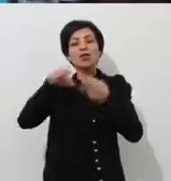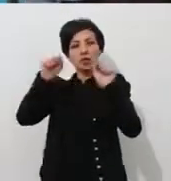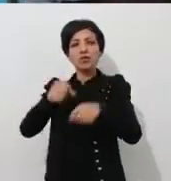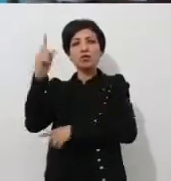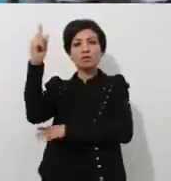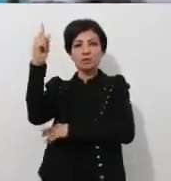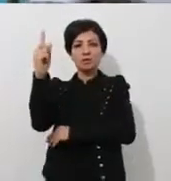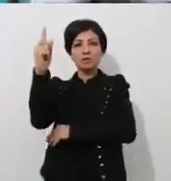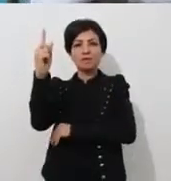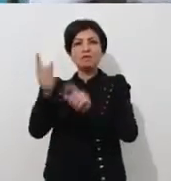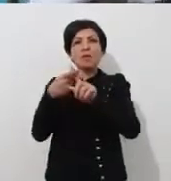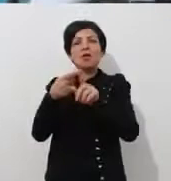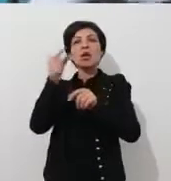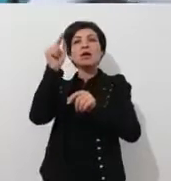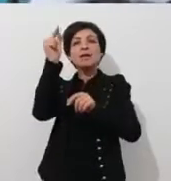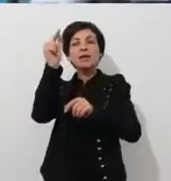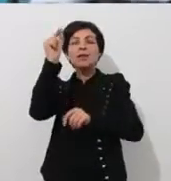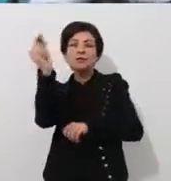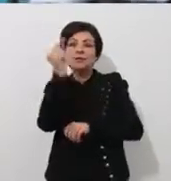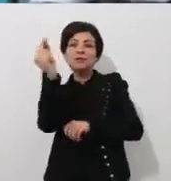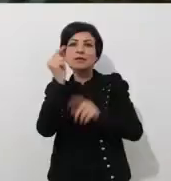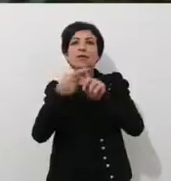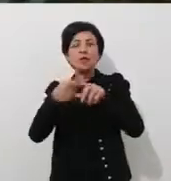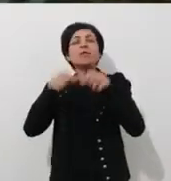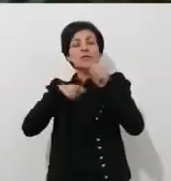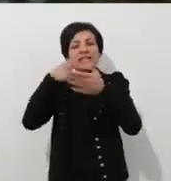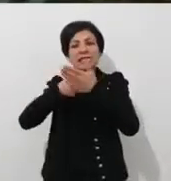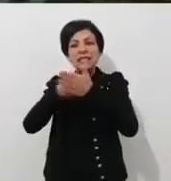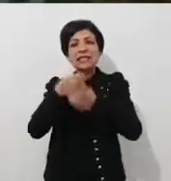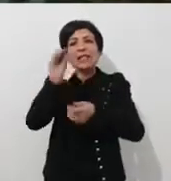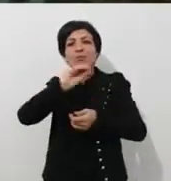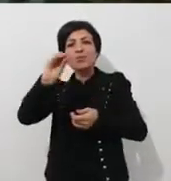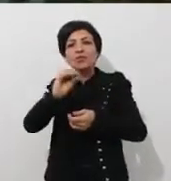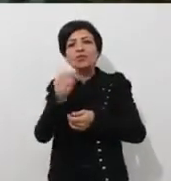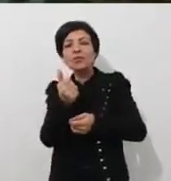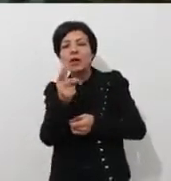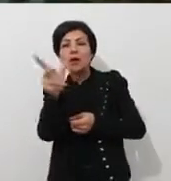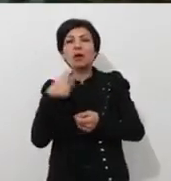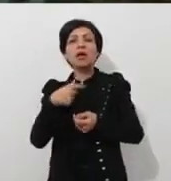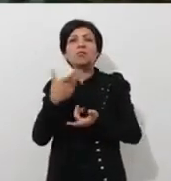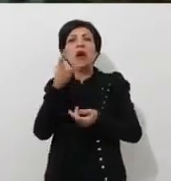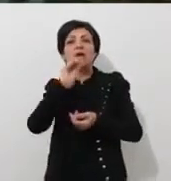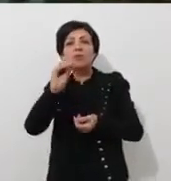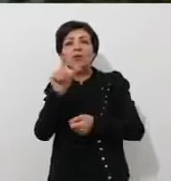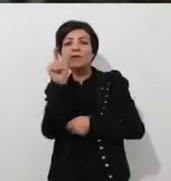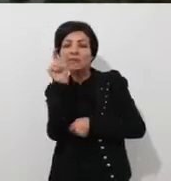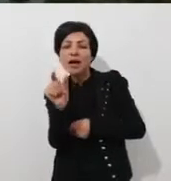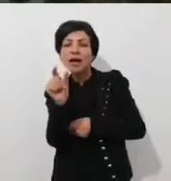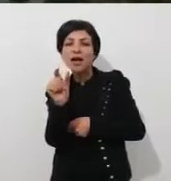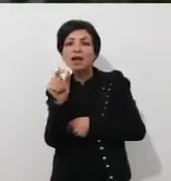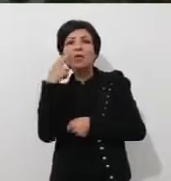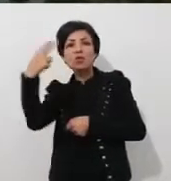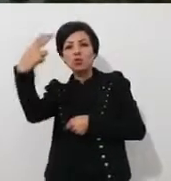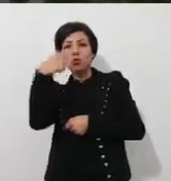يتبع شفويا تبارك الله عليه، يحفظ كل شيء. ونجح وارتقى من السنة الأولى إلى السنة الثانية ب